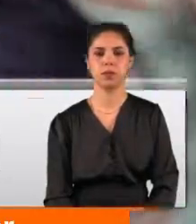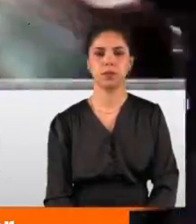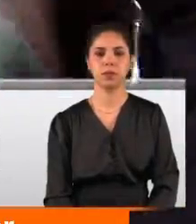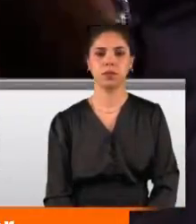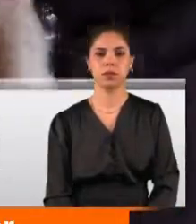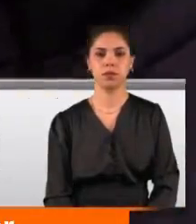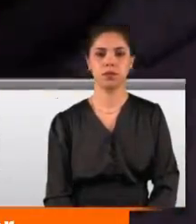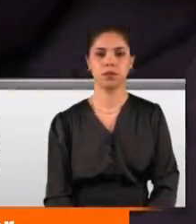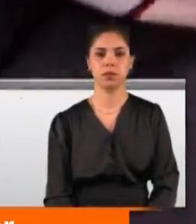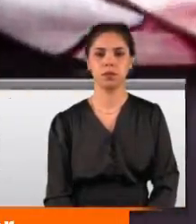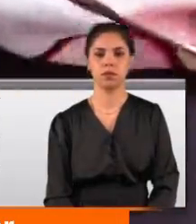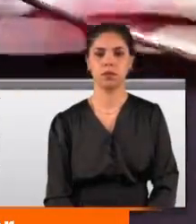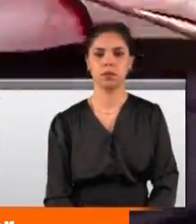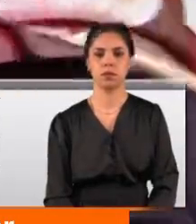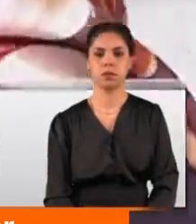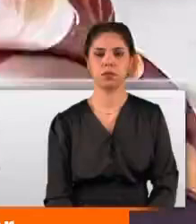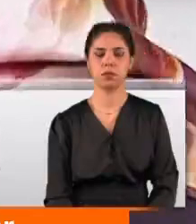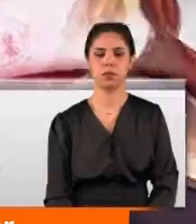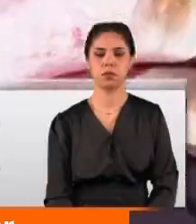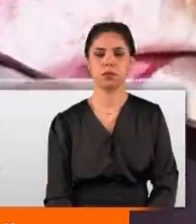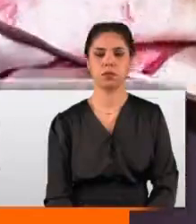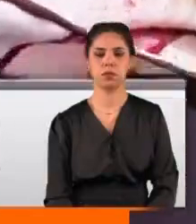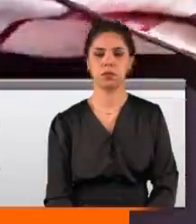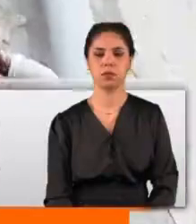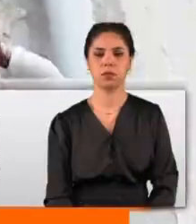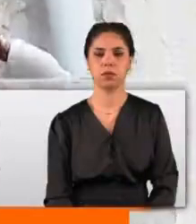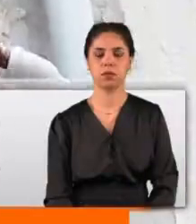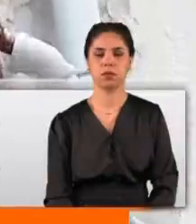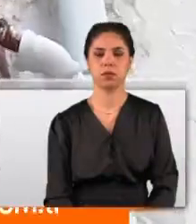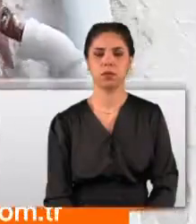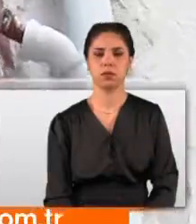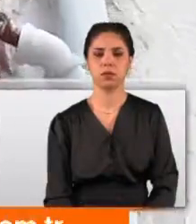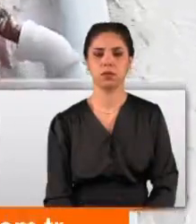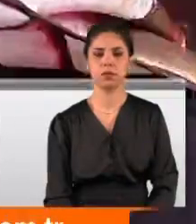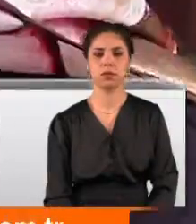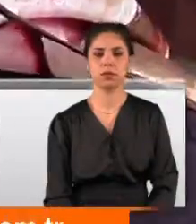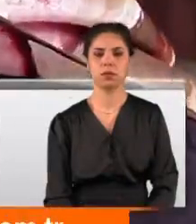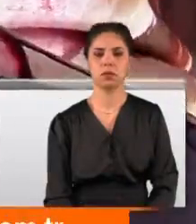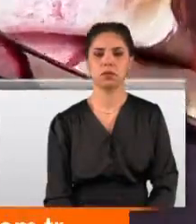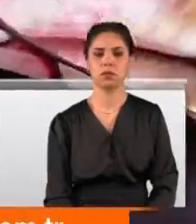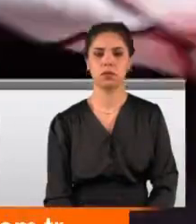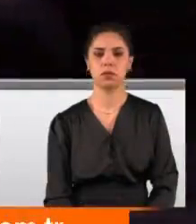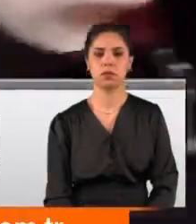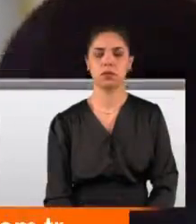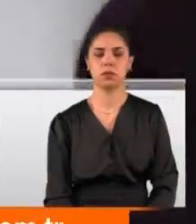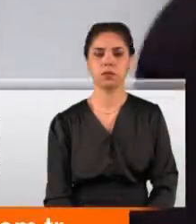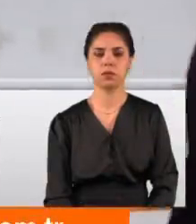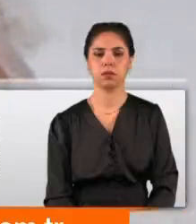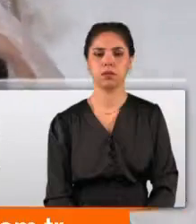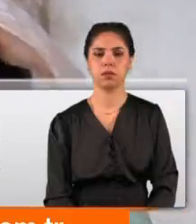Evim yıkıldı bir senedir. Kira yardım alamıyorum bunların yüzünden. Mağdurum ben de, kiram arttı şu an. Ne istedilerse verdik